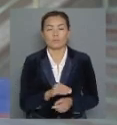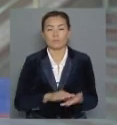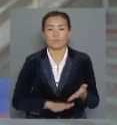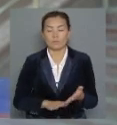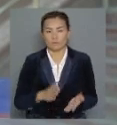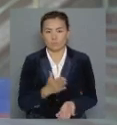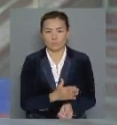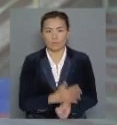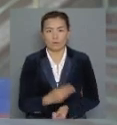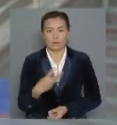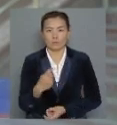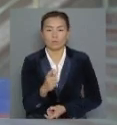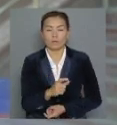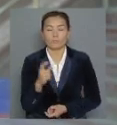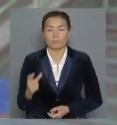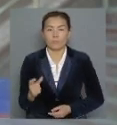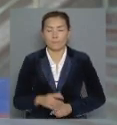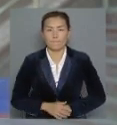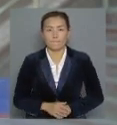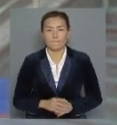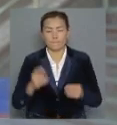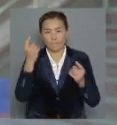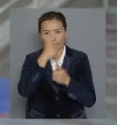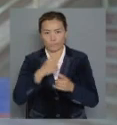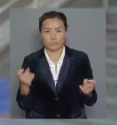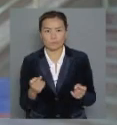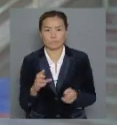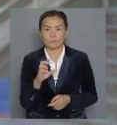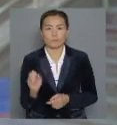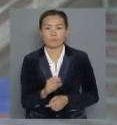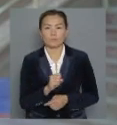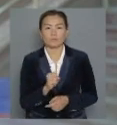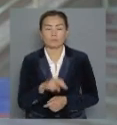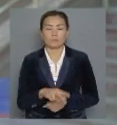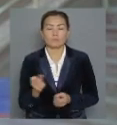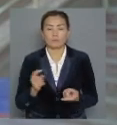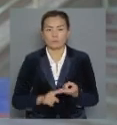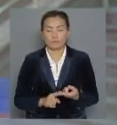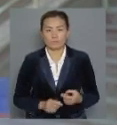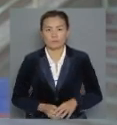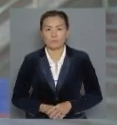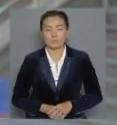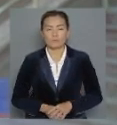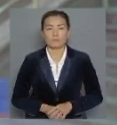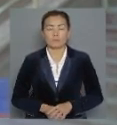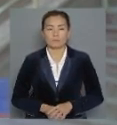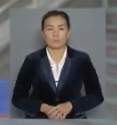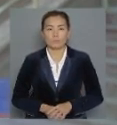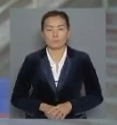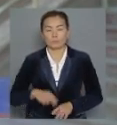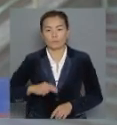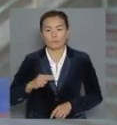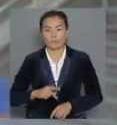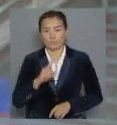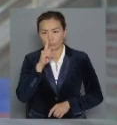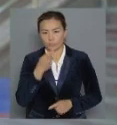тұрған 31 адамның тізімін мына ұпайына сәйкес жинаған, мына жұмыс жасаған